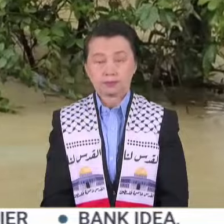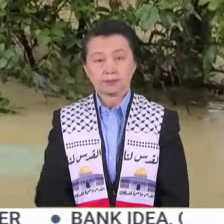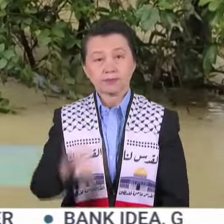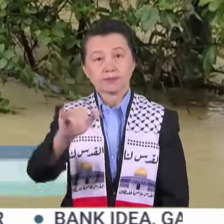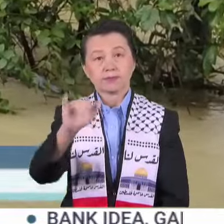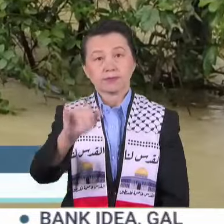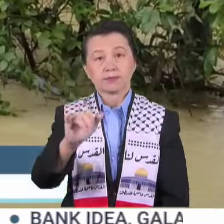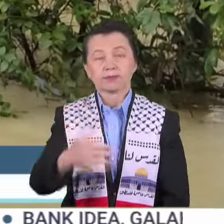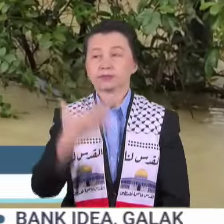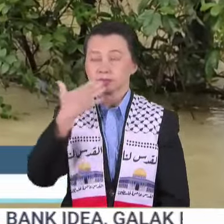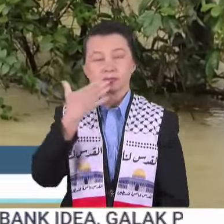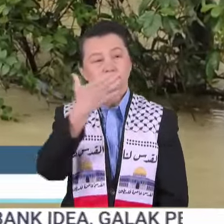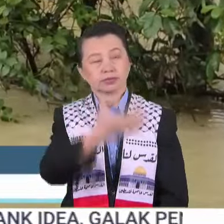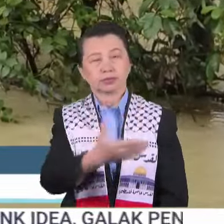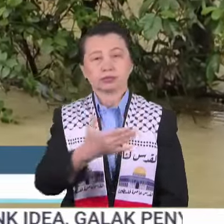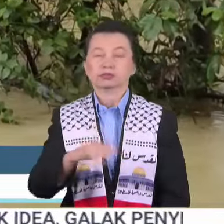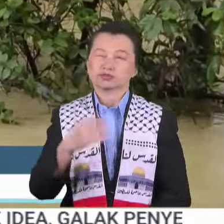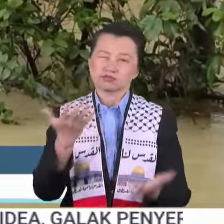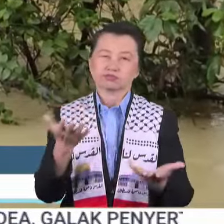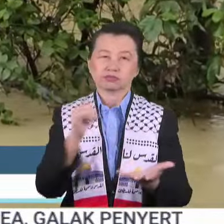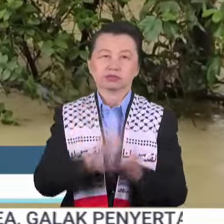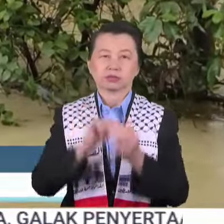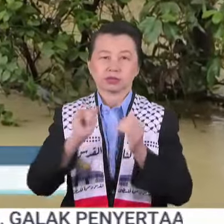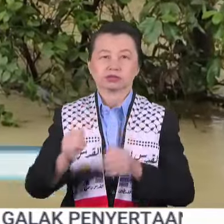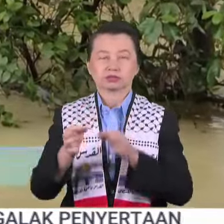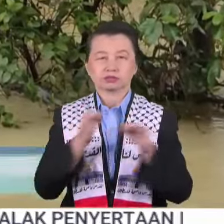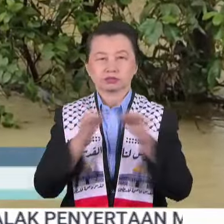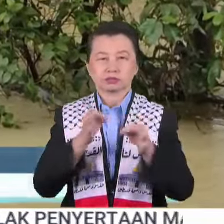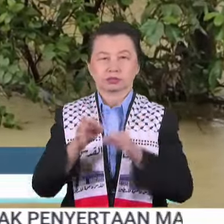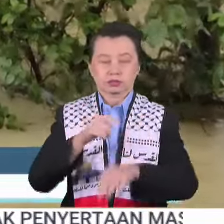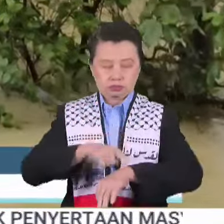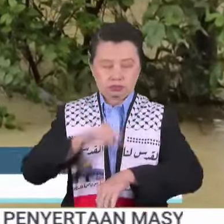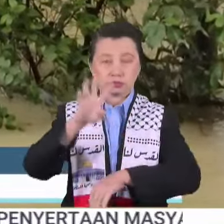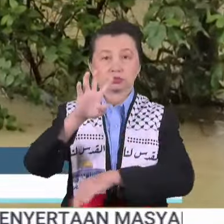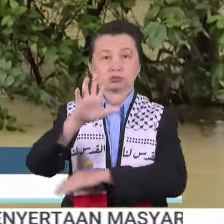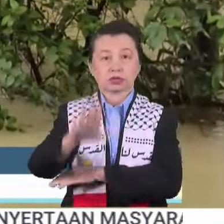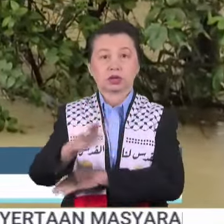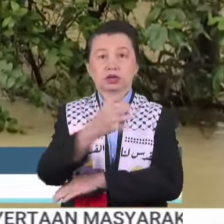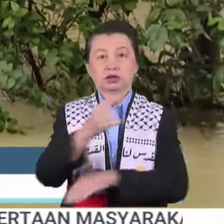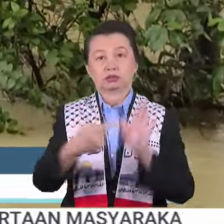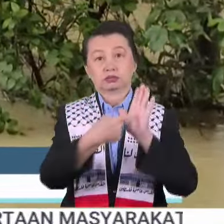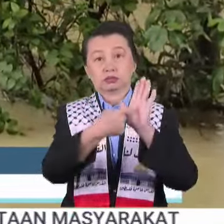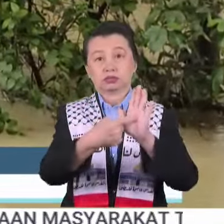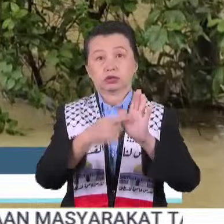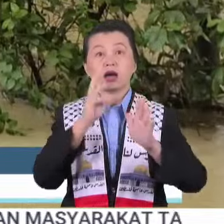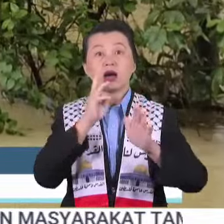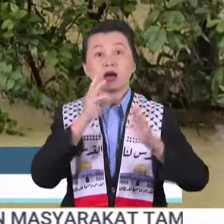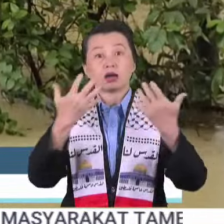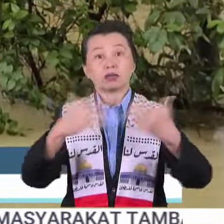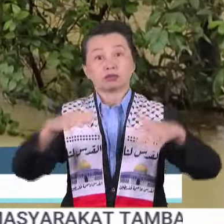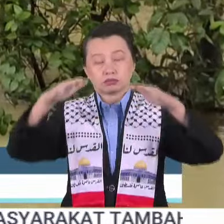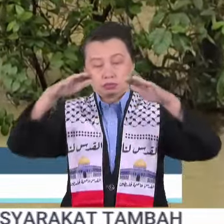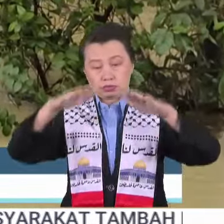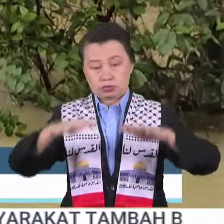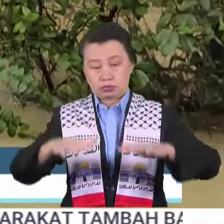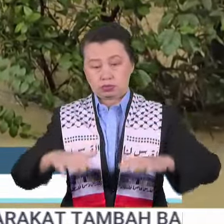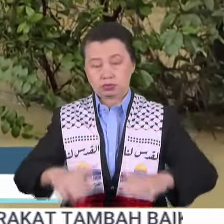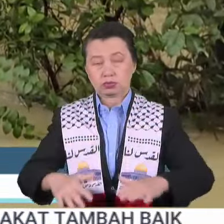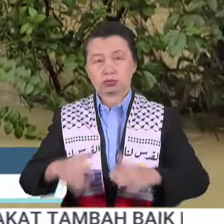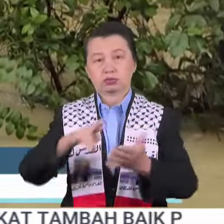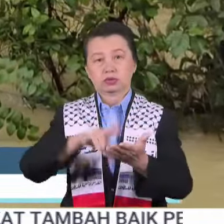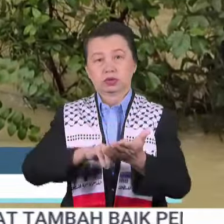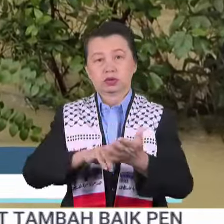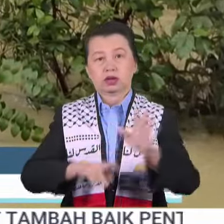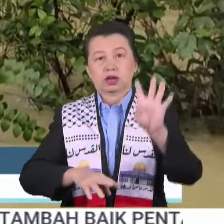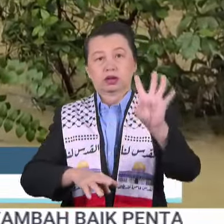Aku suka sedih, aku seperti terima kasih. Ya, itu data ini kongsikan setakat 4 petang tadi dan menunjukkan penurunan terjejas banjir